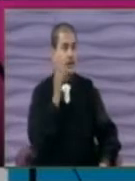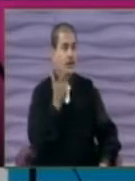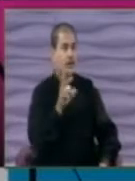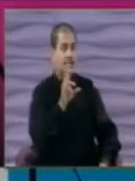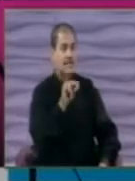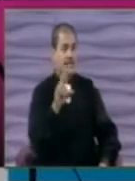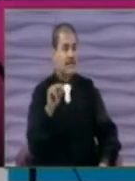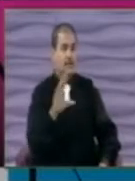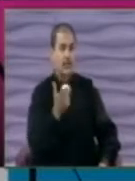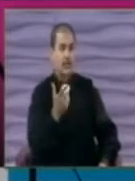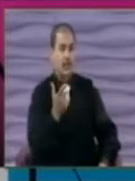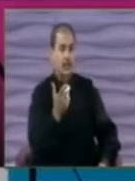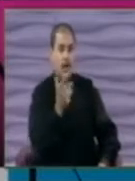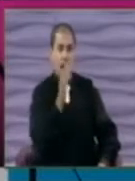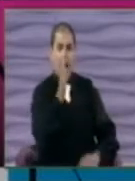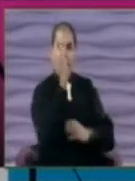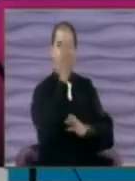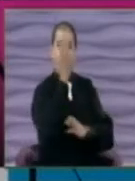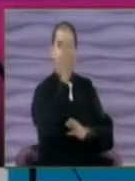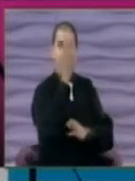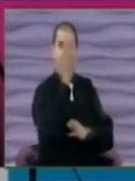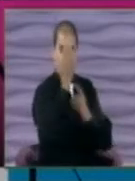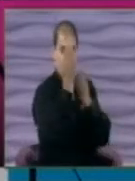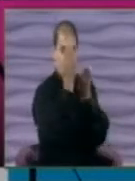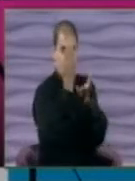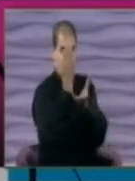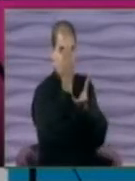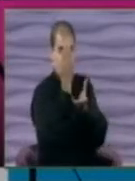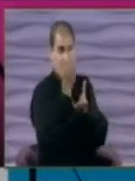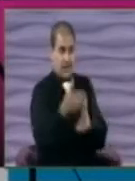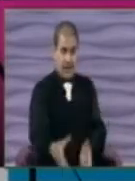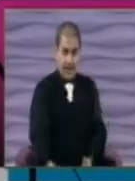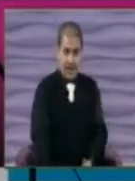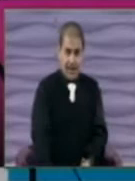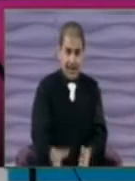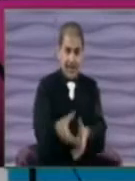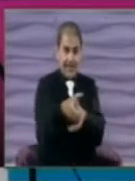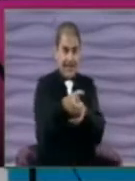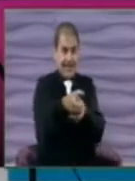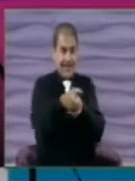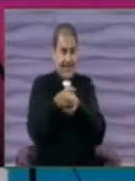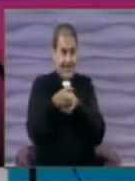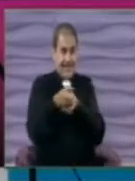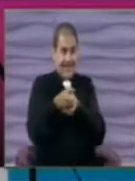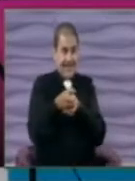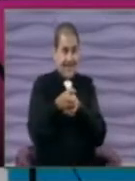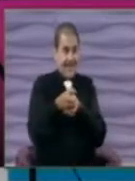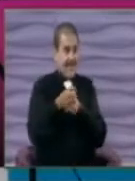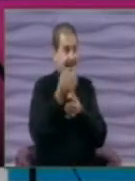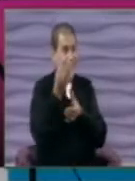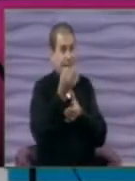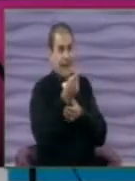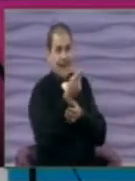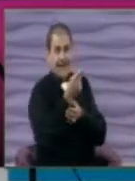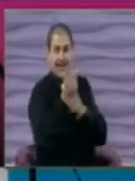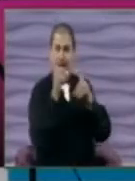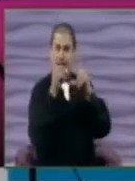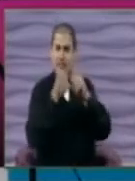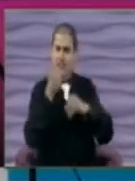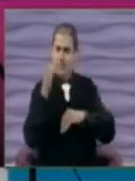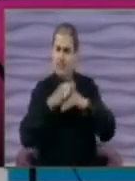زي ما انتم شايفين بالصوره. الفتاه ماسكه اجرها بتسحب فيها من خارج المرايه. اشتغل عليها فريق كامل، المصمم ديانا